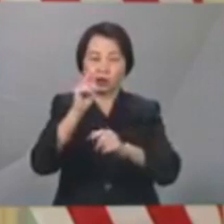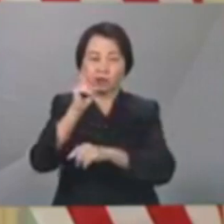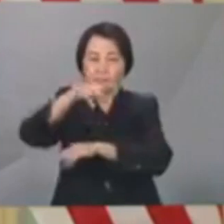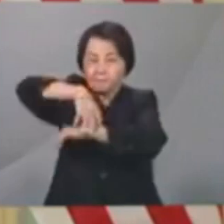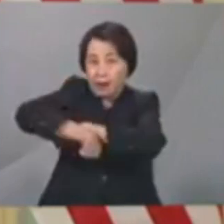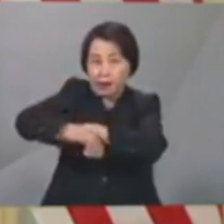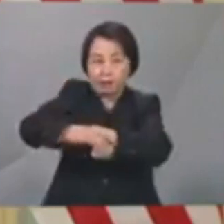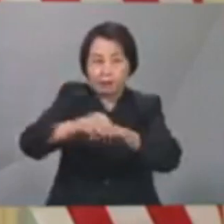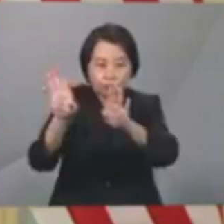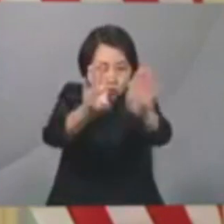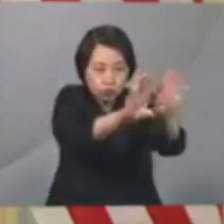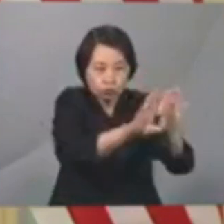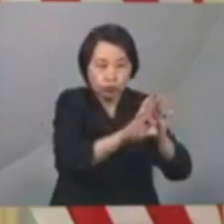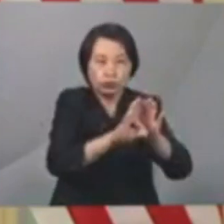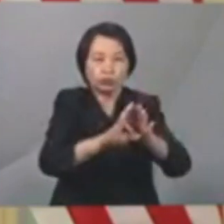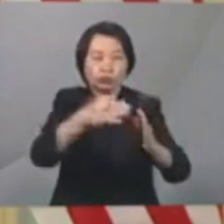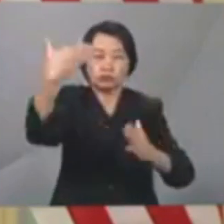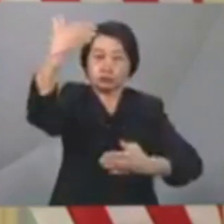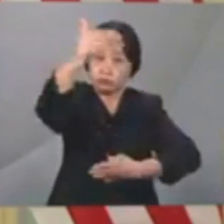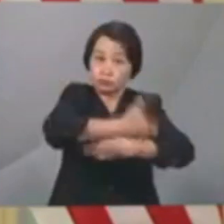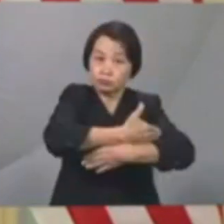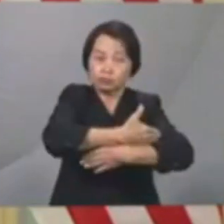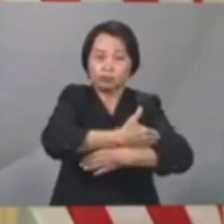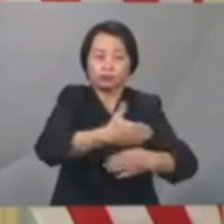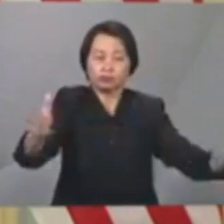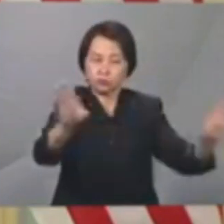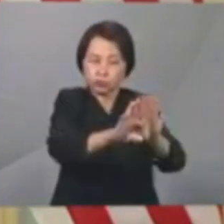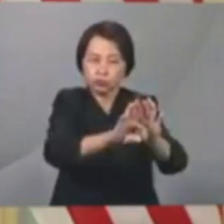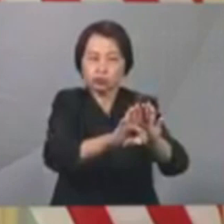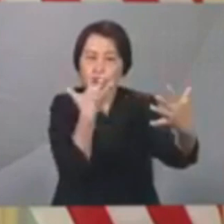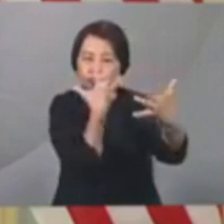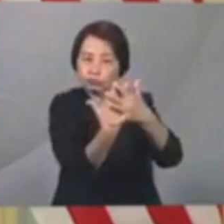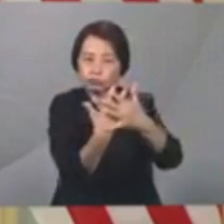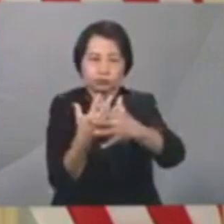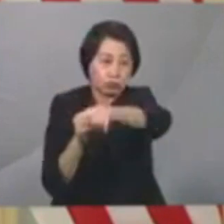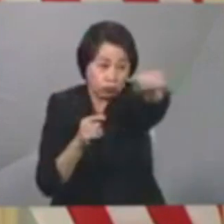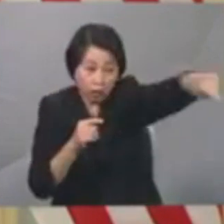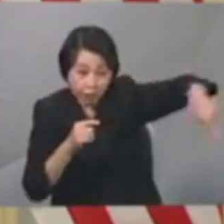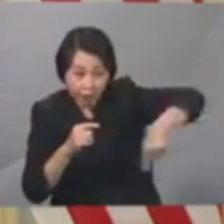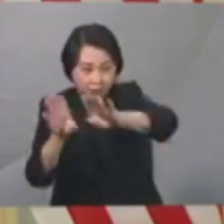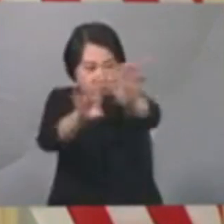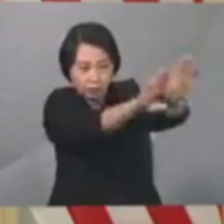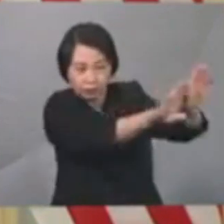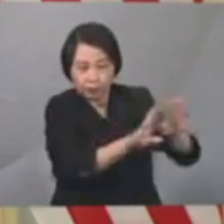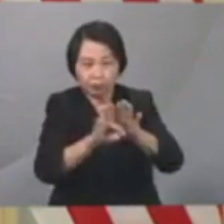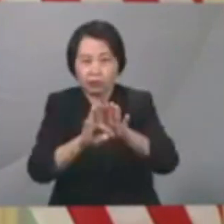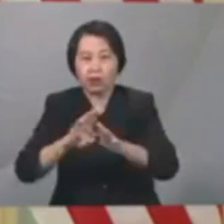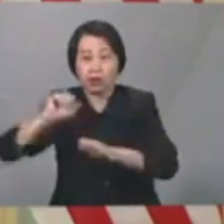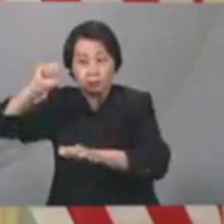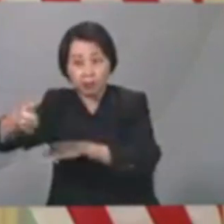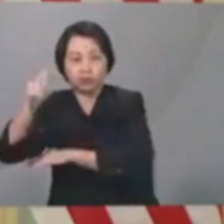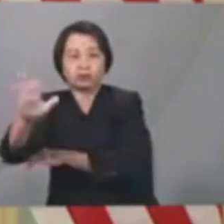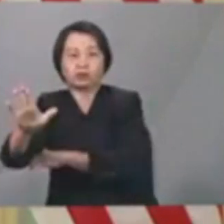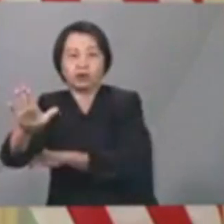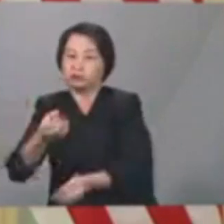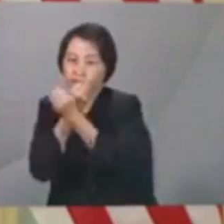di stop, di block daripada keluar dan sebagainya. Dan bolehlah kita pastikan, kita pantau mereka dan